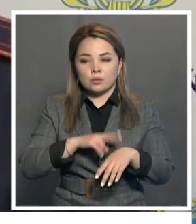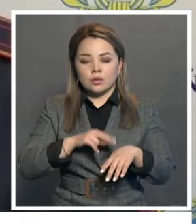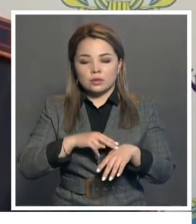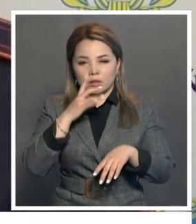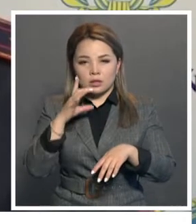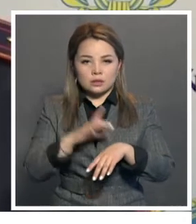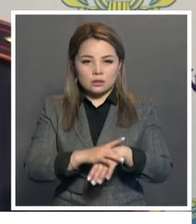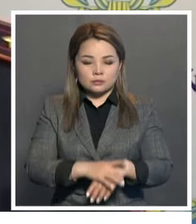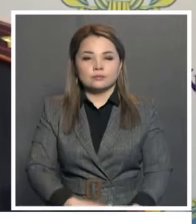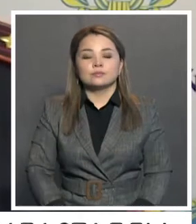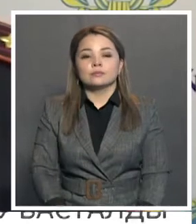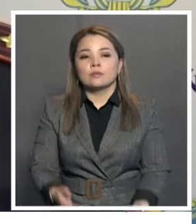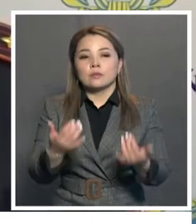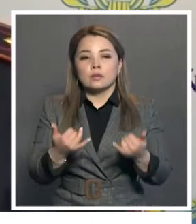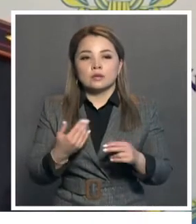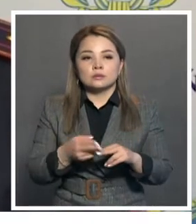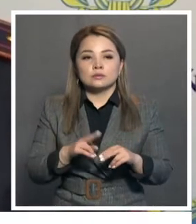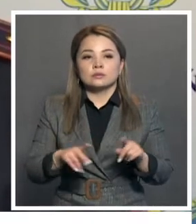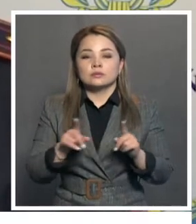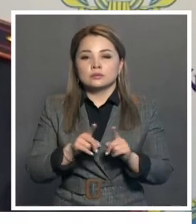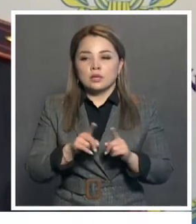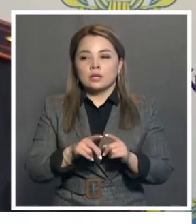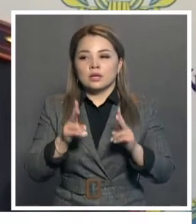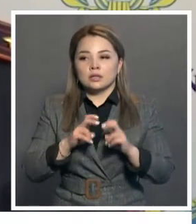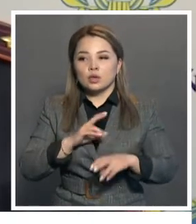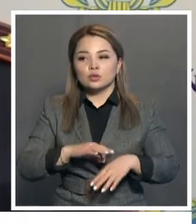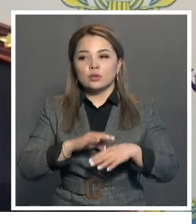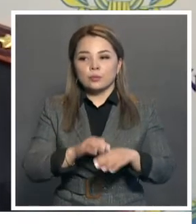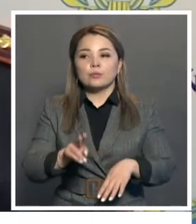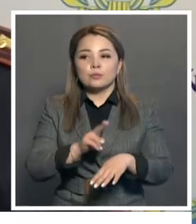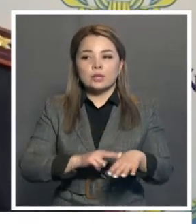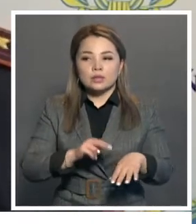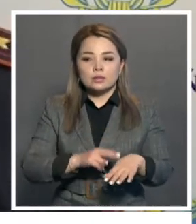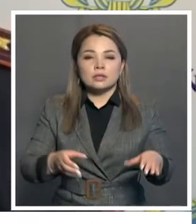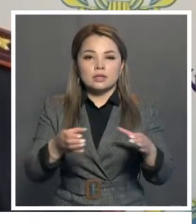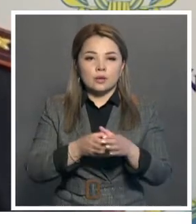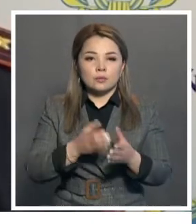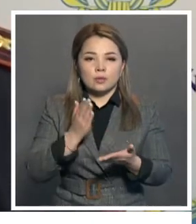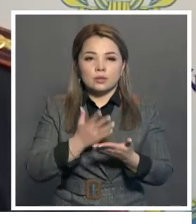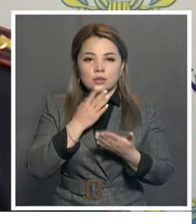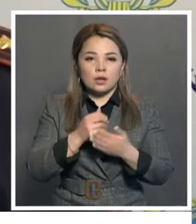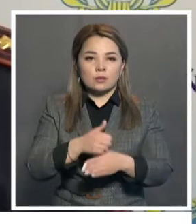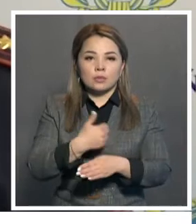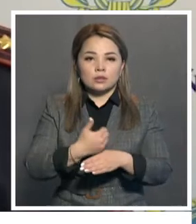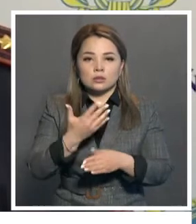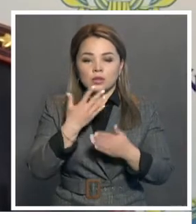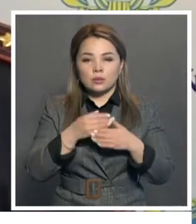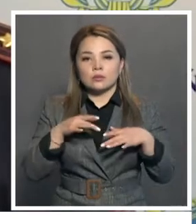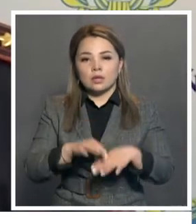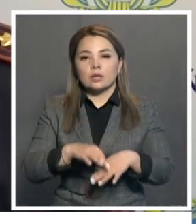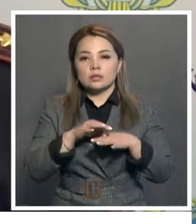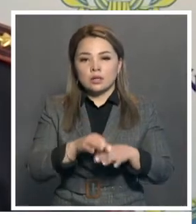Аталған дерек бойынша қызметтік тергеу тағайындалды. Тексеру барысында полиция департаментінің басшылығы лауазымды тұлғаның